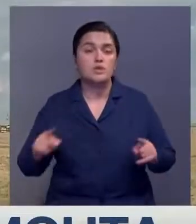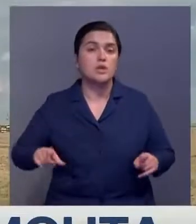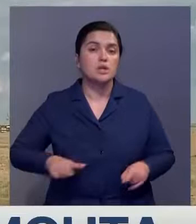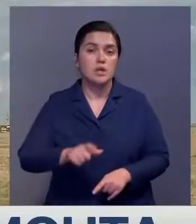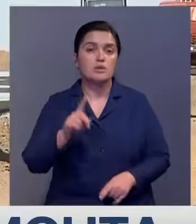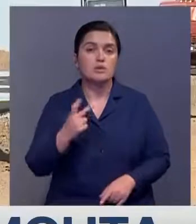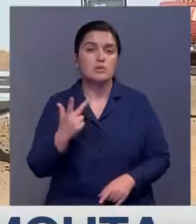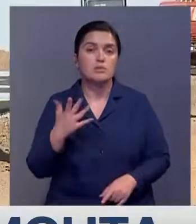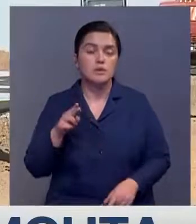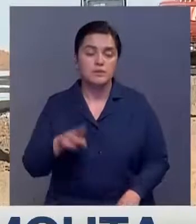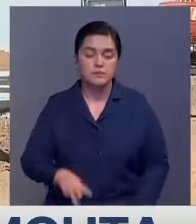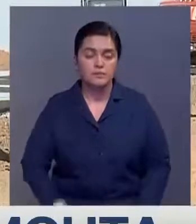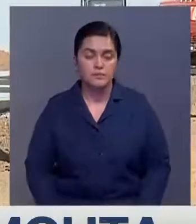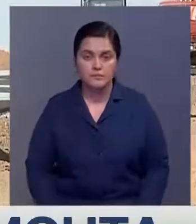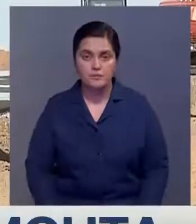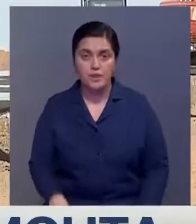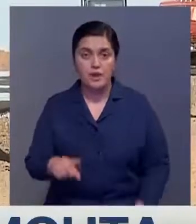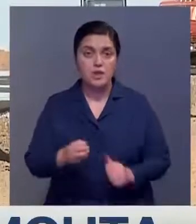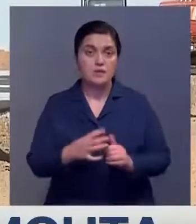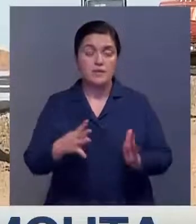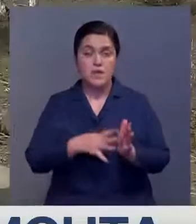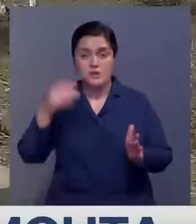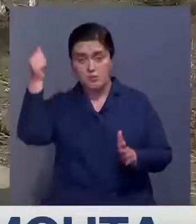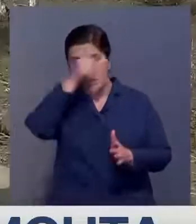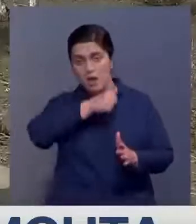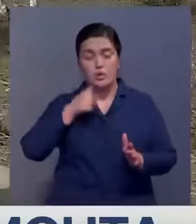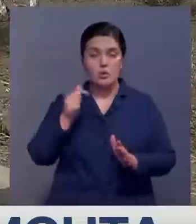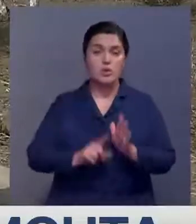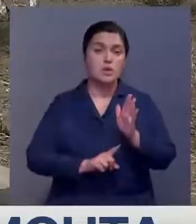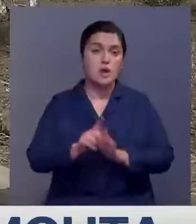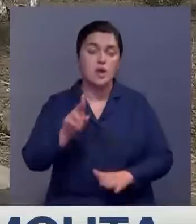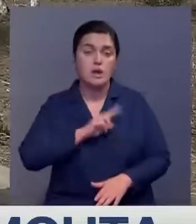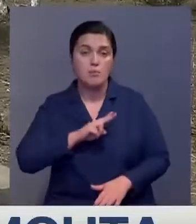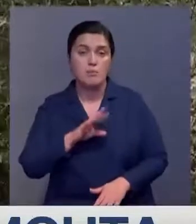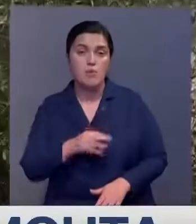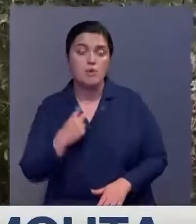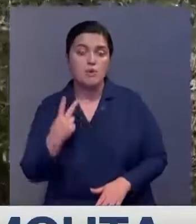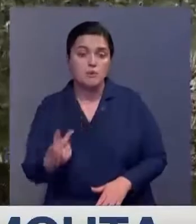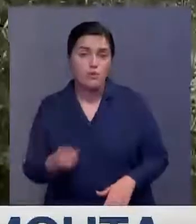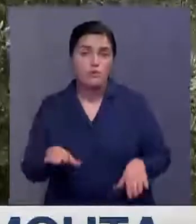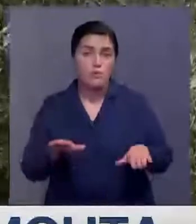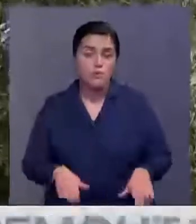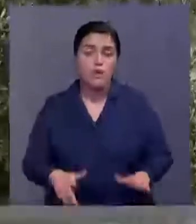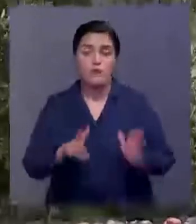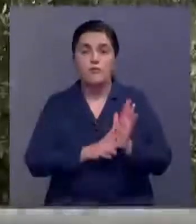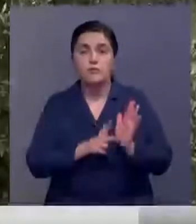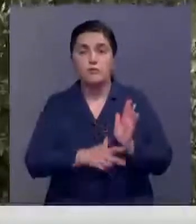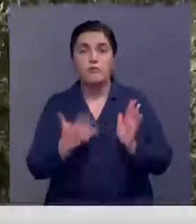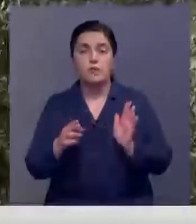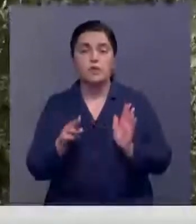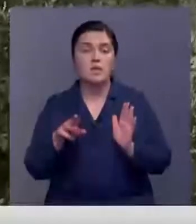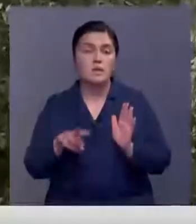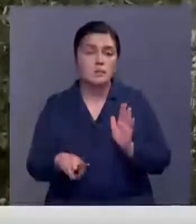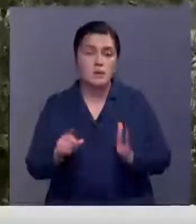135 километров. В 2019 году началась работа. По двум участкам 85 километров они должны